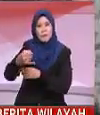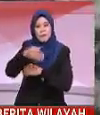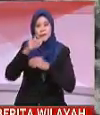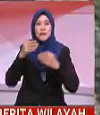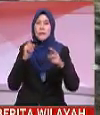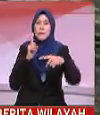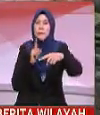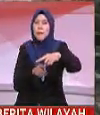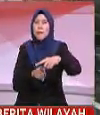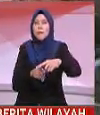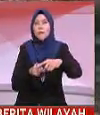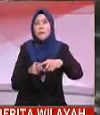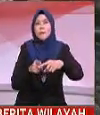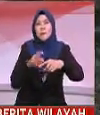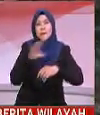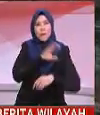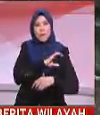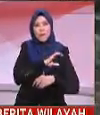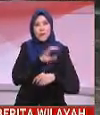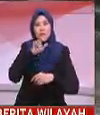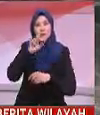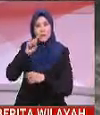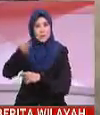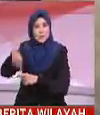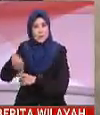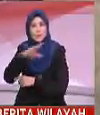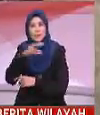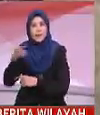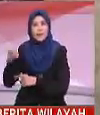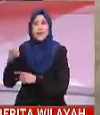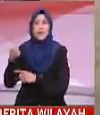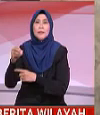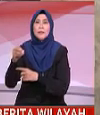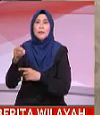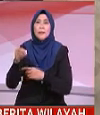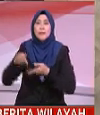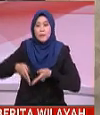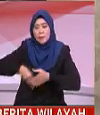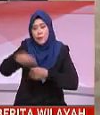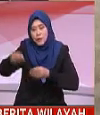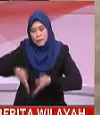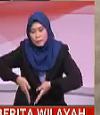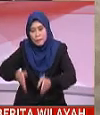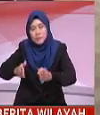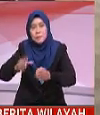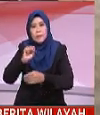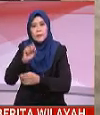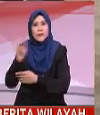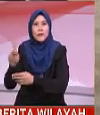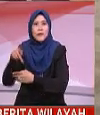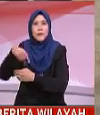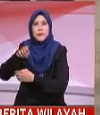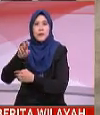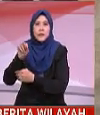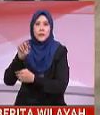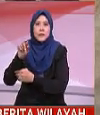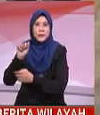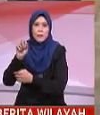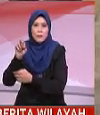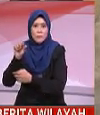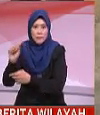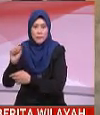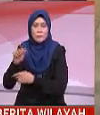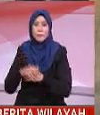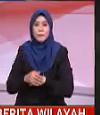persimpangan Balai Polis Seberang Jaya, susur keluar SPK Valdo serta susur keluar SPK Penaga. Modus